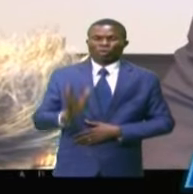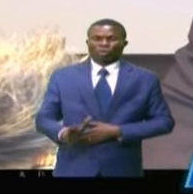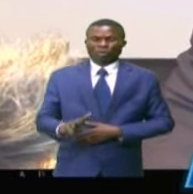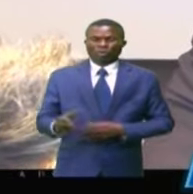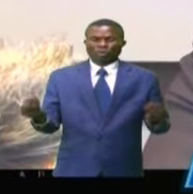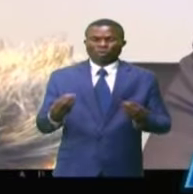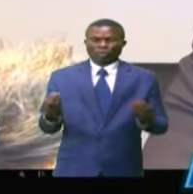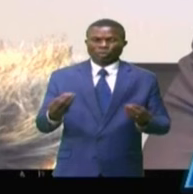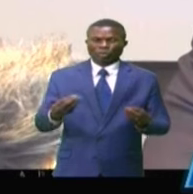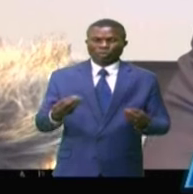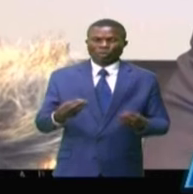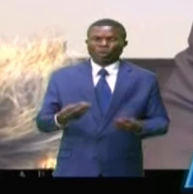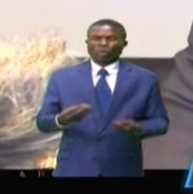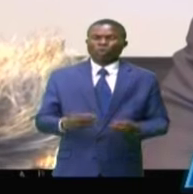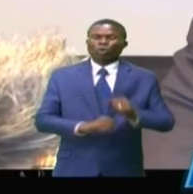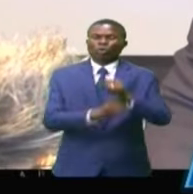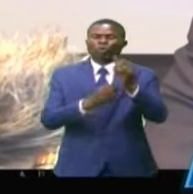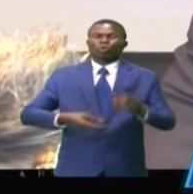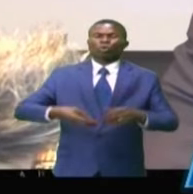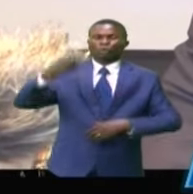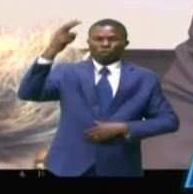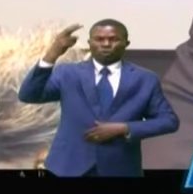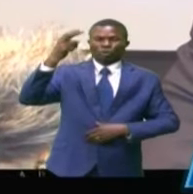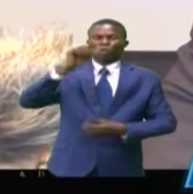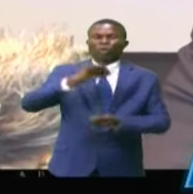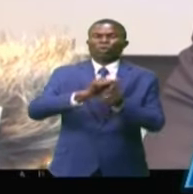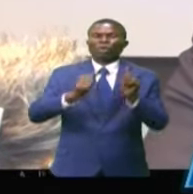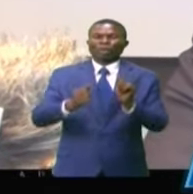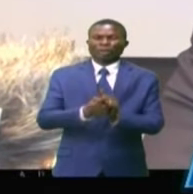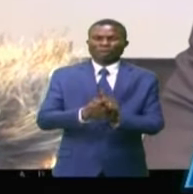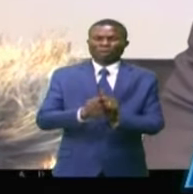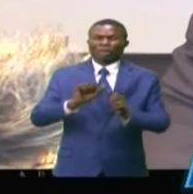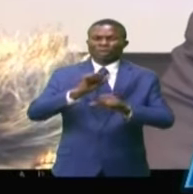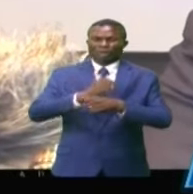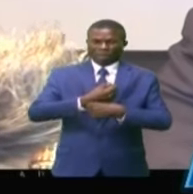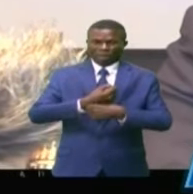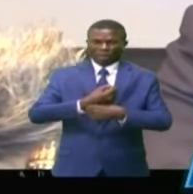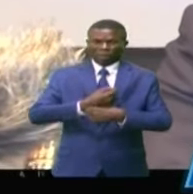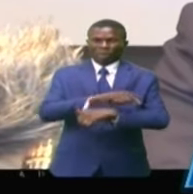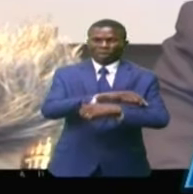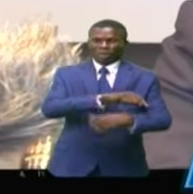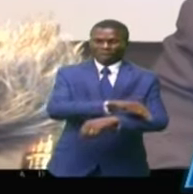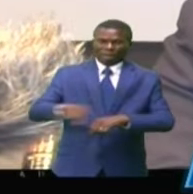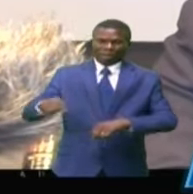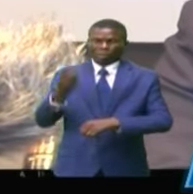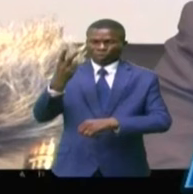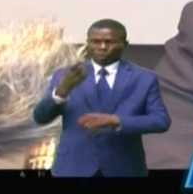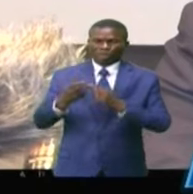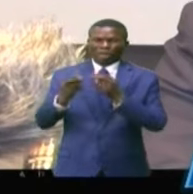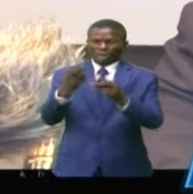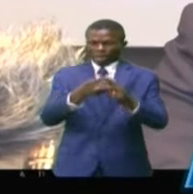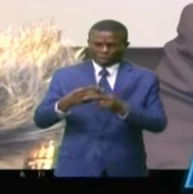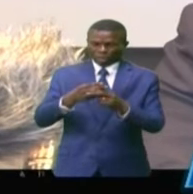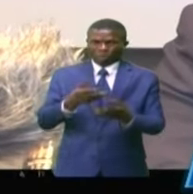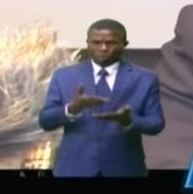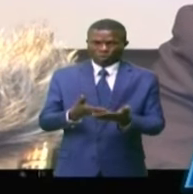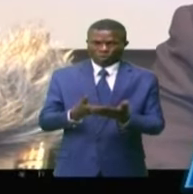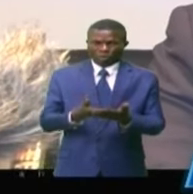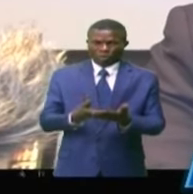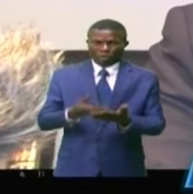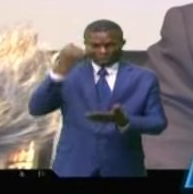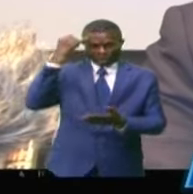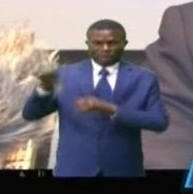porté à haut niveau le processus de création de bureaux à contrôle juxtaposé dans le